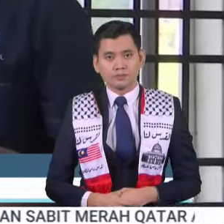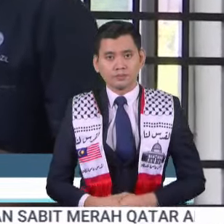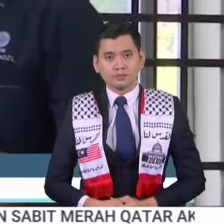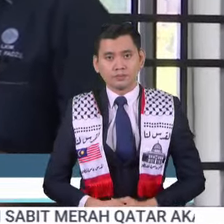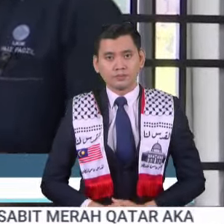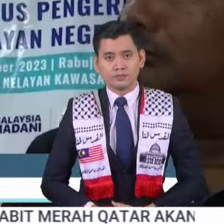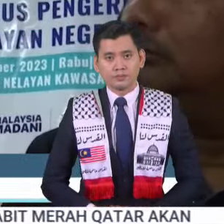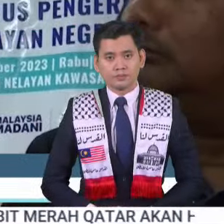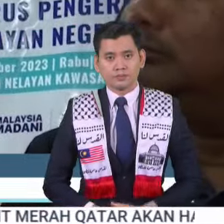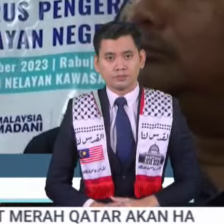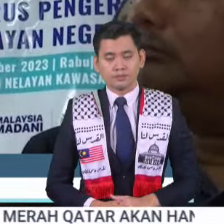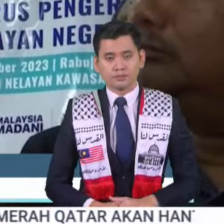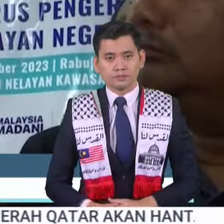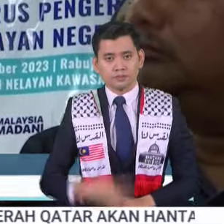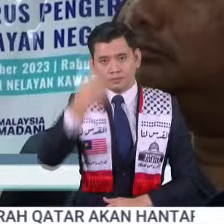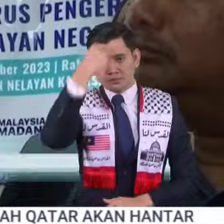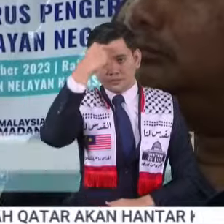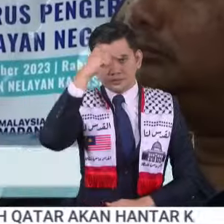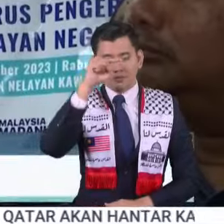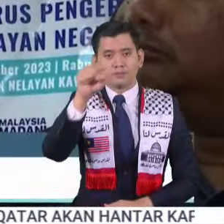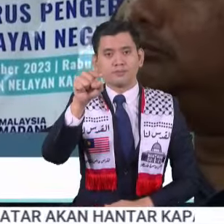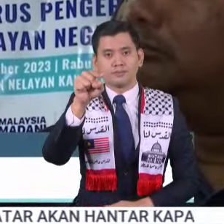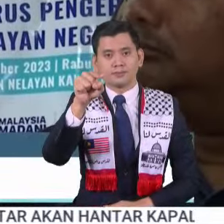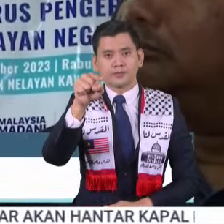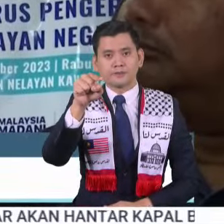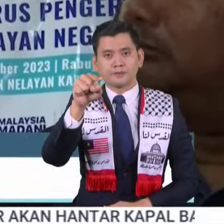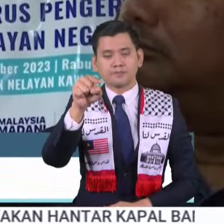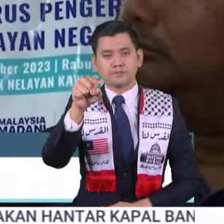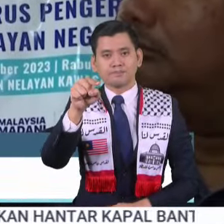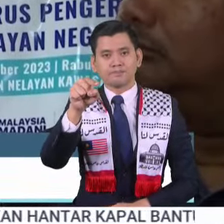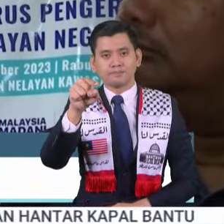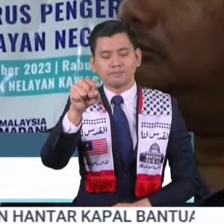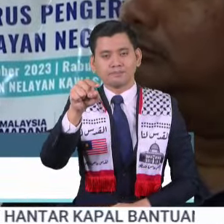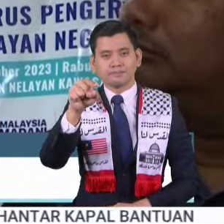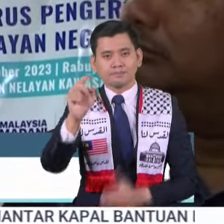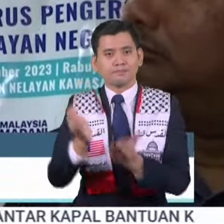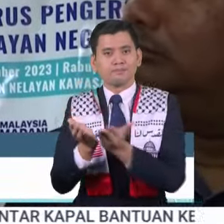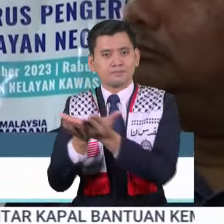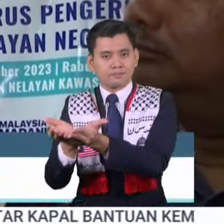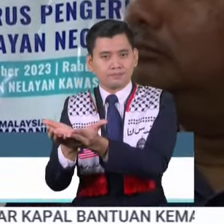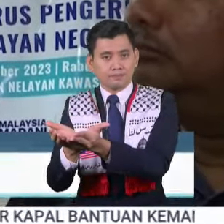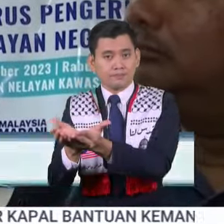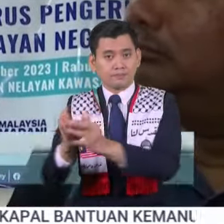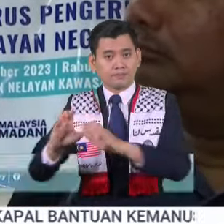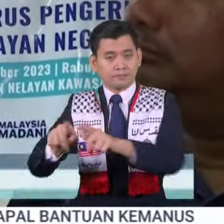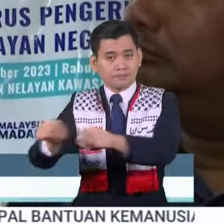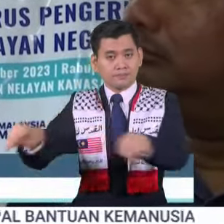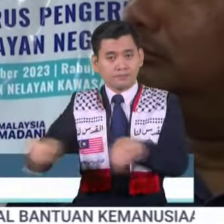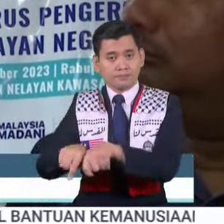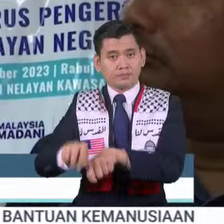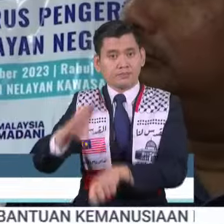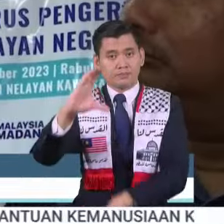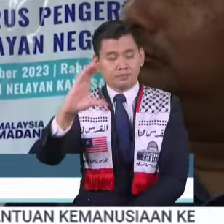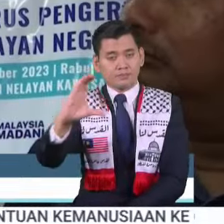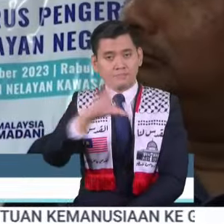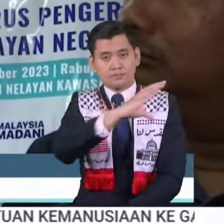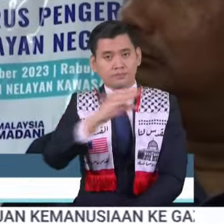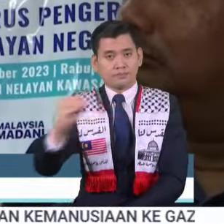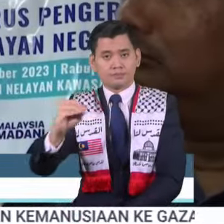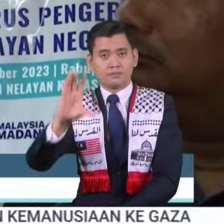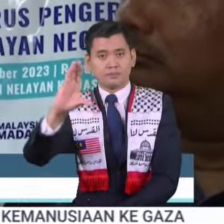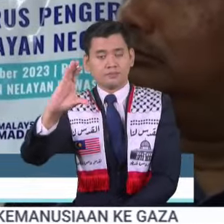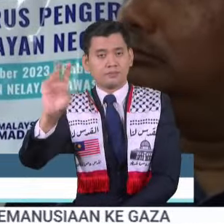laut bagi golongan vot di Zon c atau C2 mereka masih terus boleh ke laut kapal